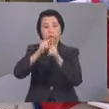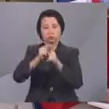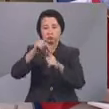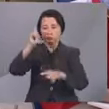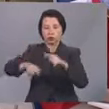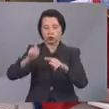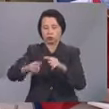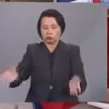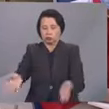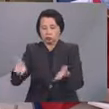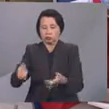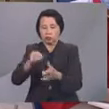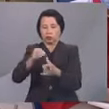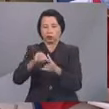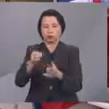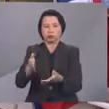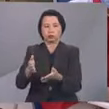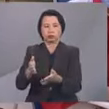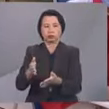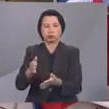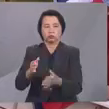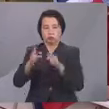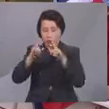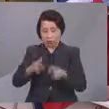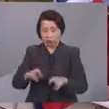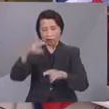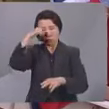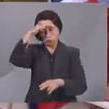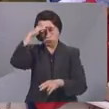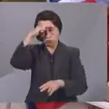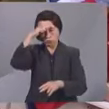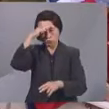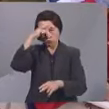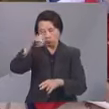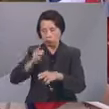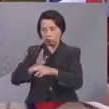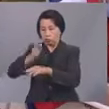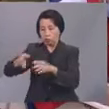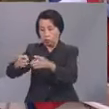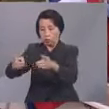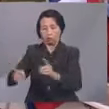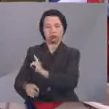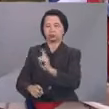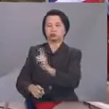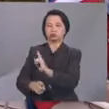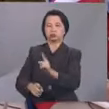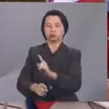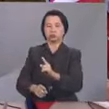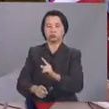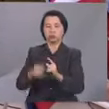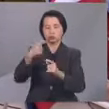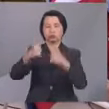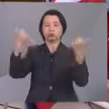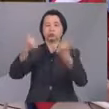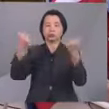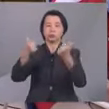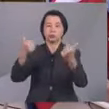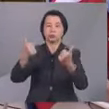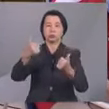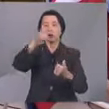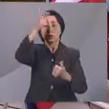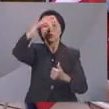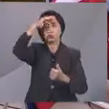tidak menggalakkan ataupun menyarankan rakyat di negeri itu untuk merentas daerah bagi musim perayaan.